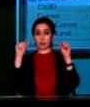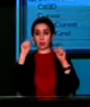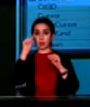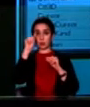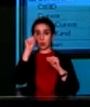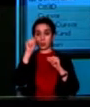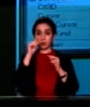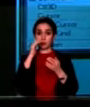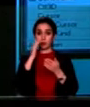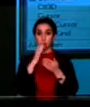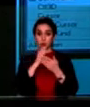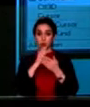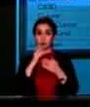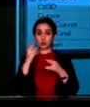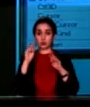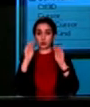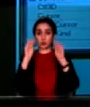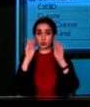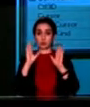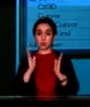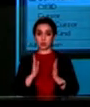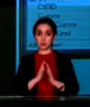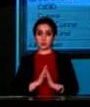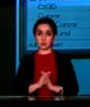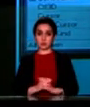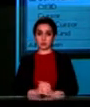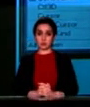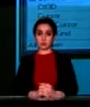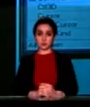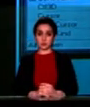bosgan holda, demak, joylashtiramiz.